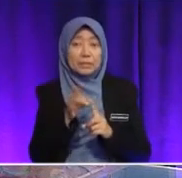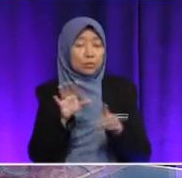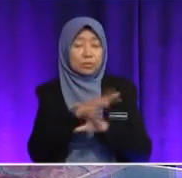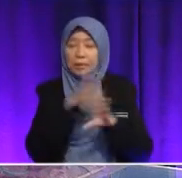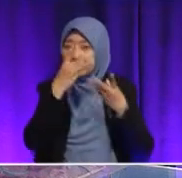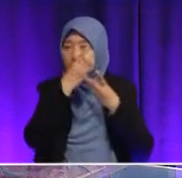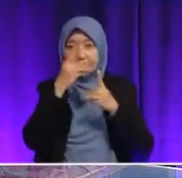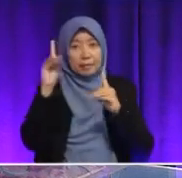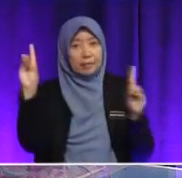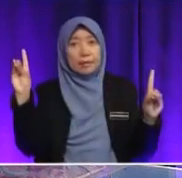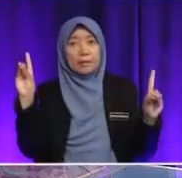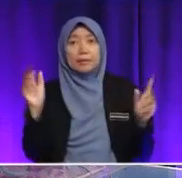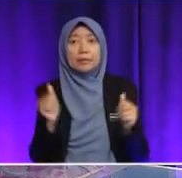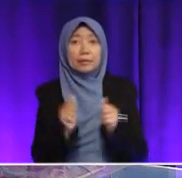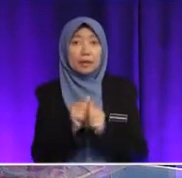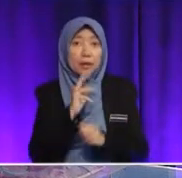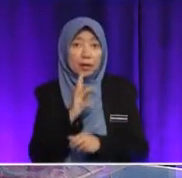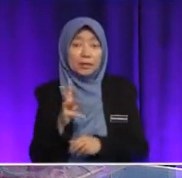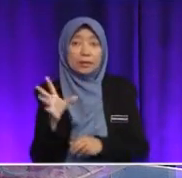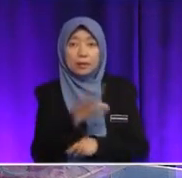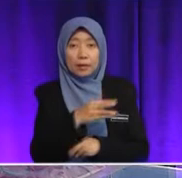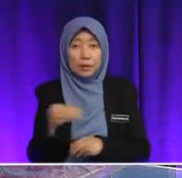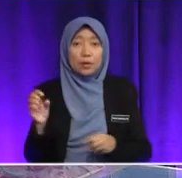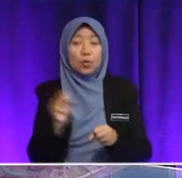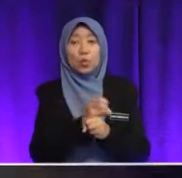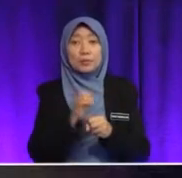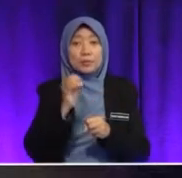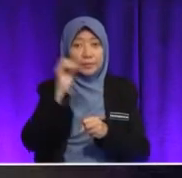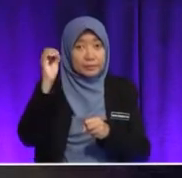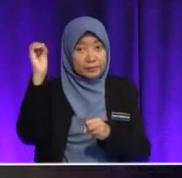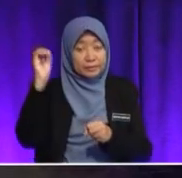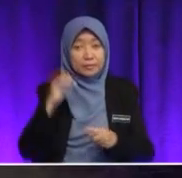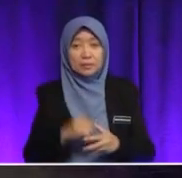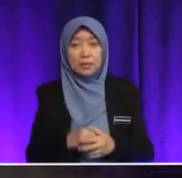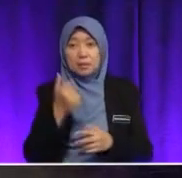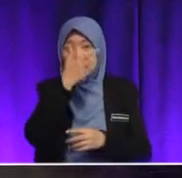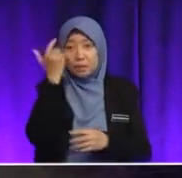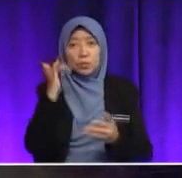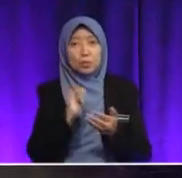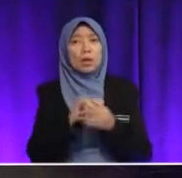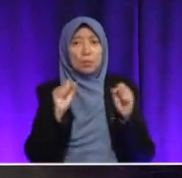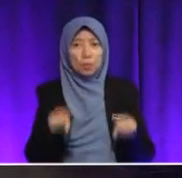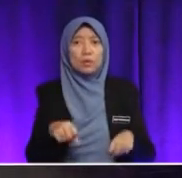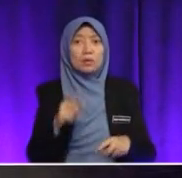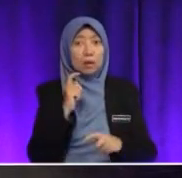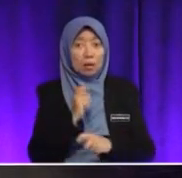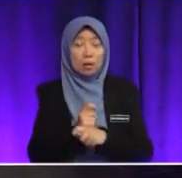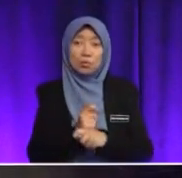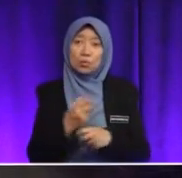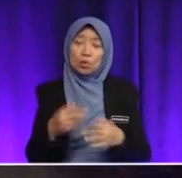air ataupun oksigen atuh Iya betul oke waktu ditahan ada 10 tahun